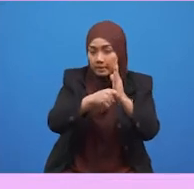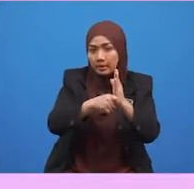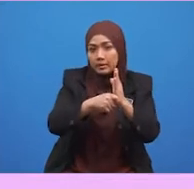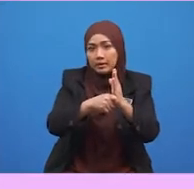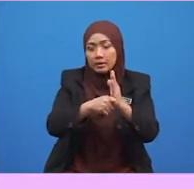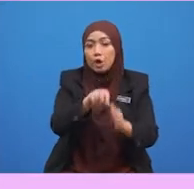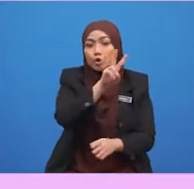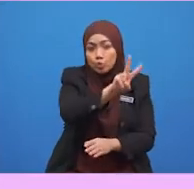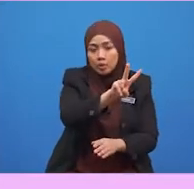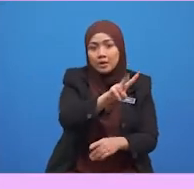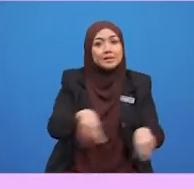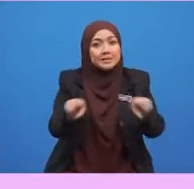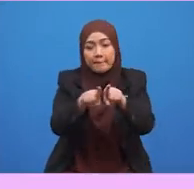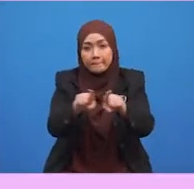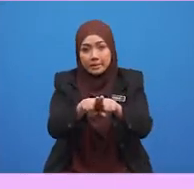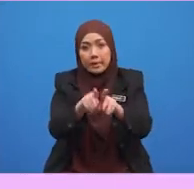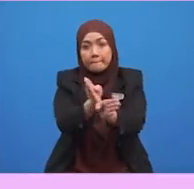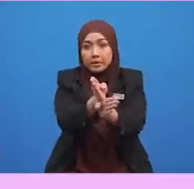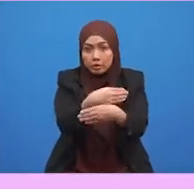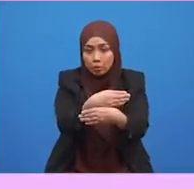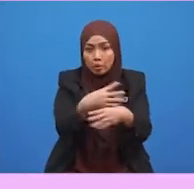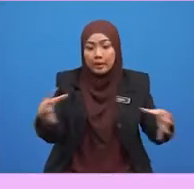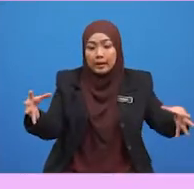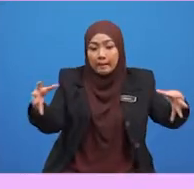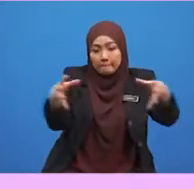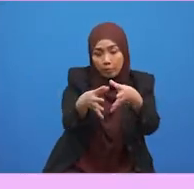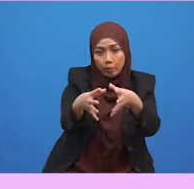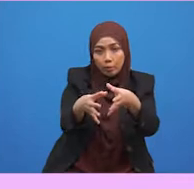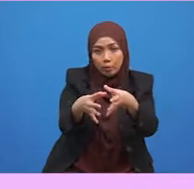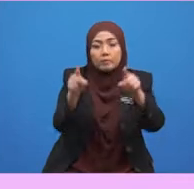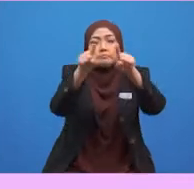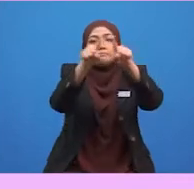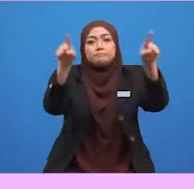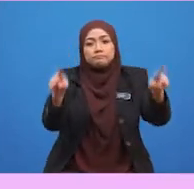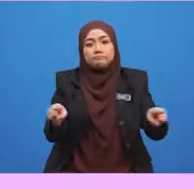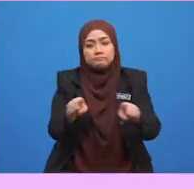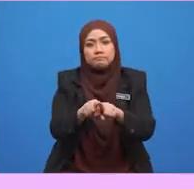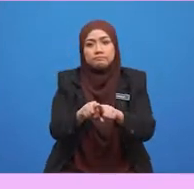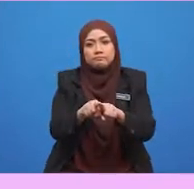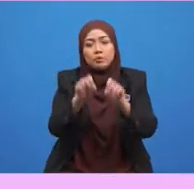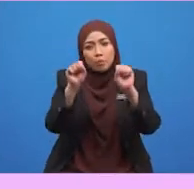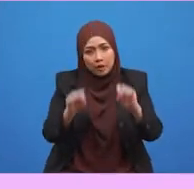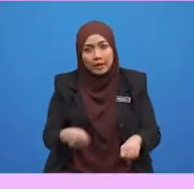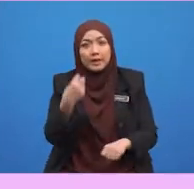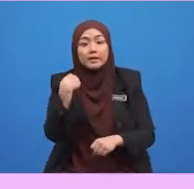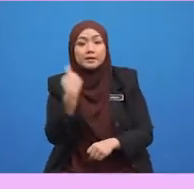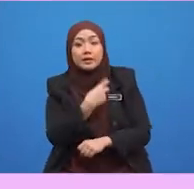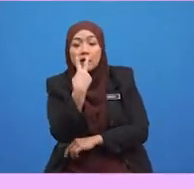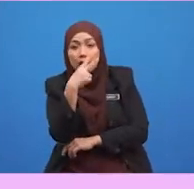dua trapezium yang sama bentuk digabungkan, segi empat tepat dapat